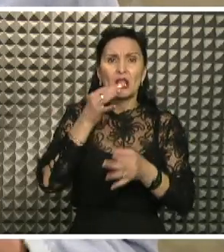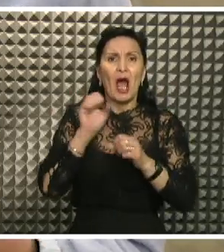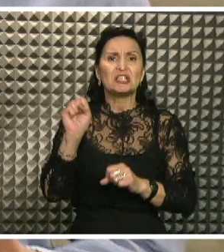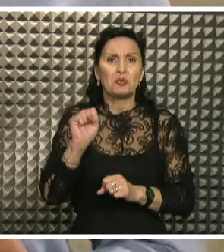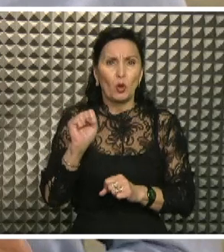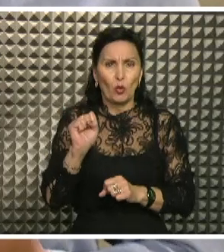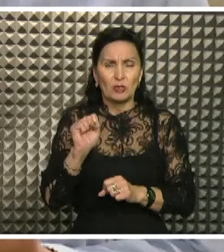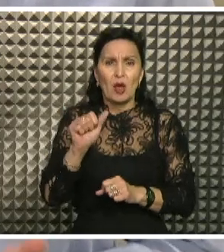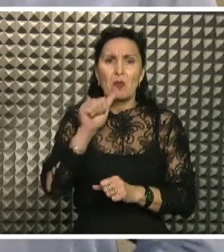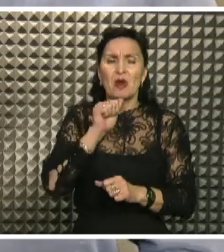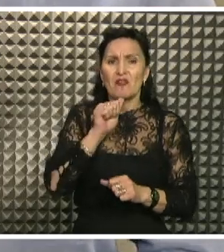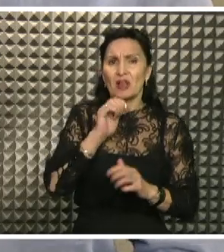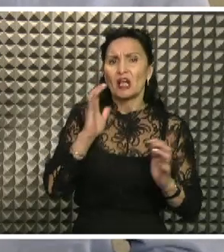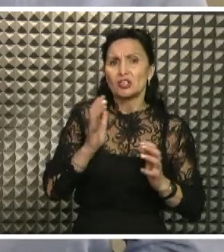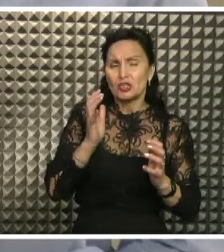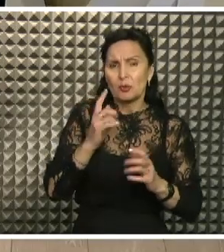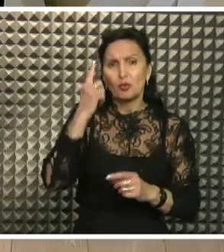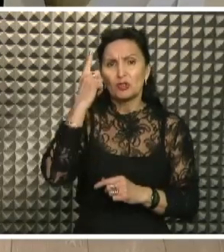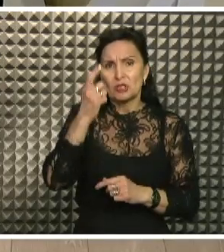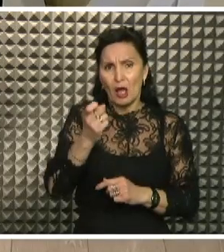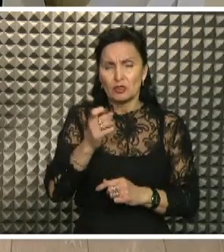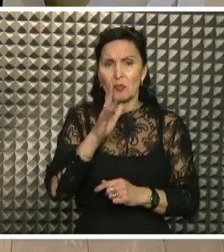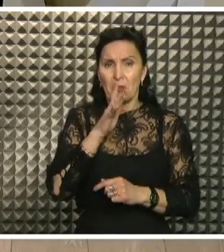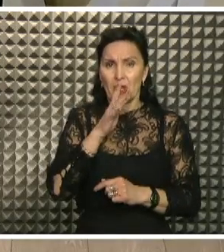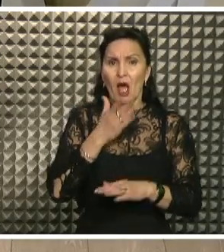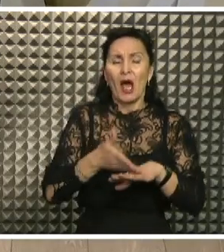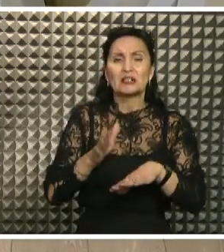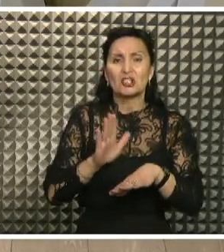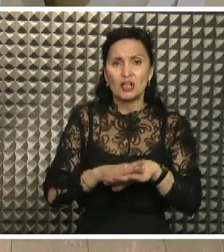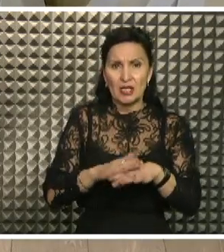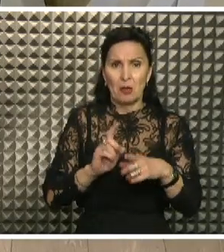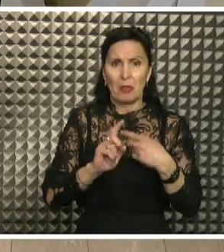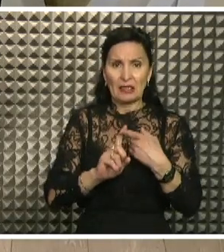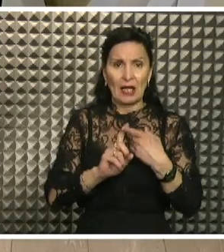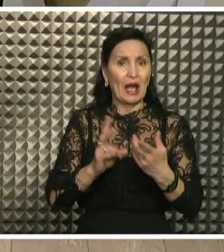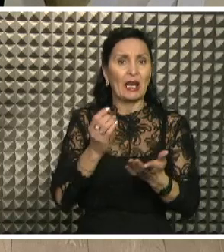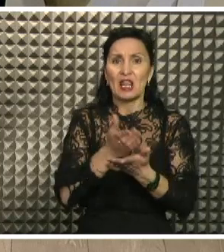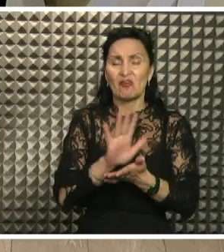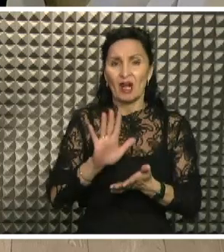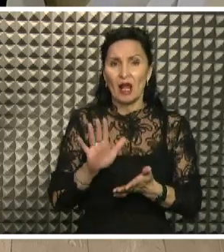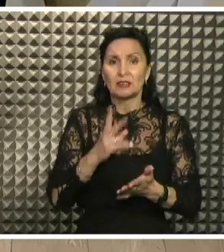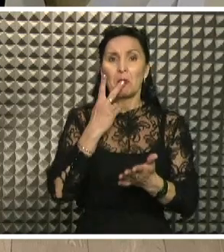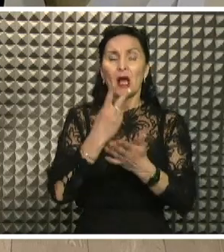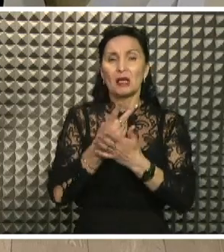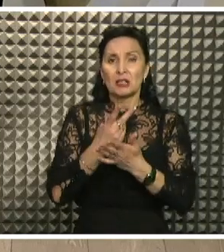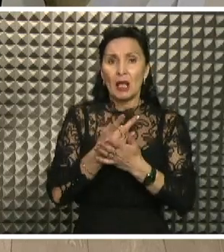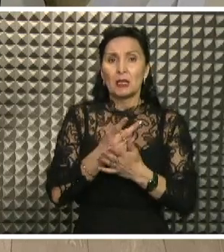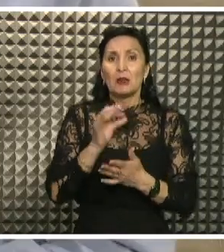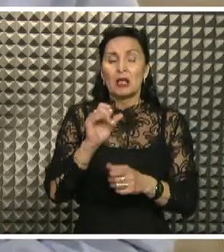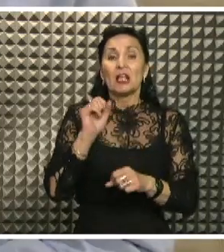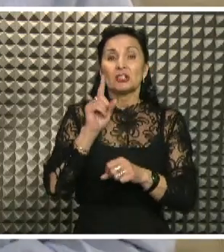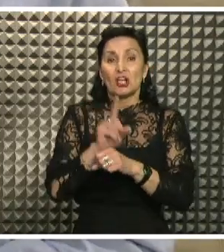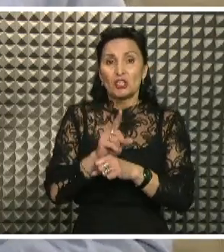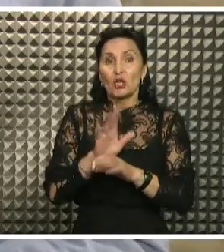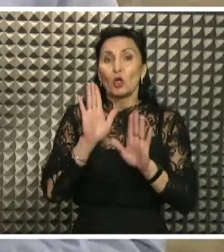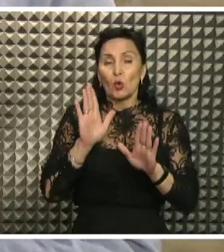как профилактический либо предупреждающий момент осложнений бактериальные не является показанием, поэтому назначение идет